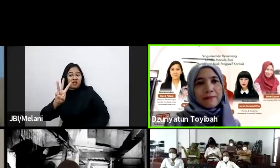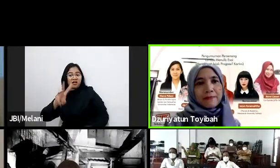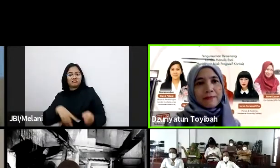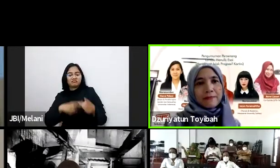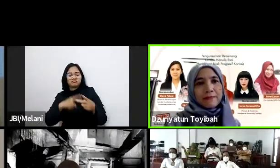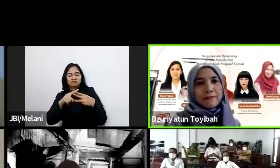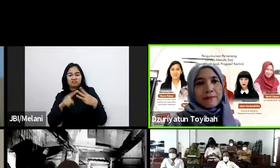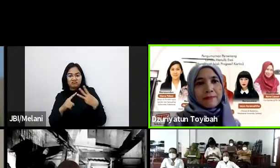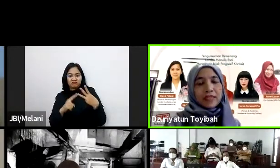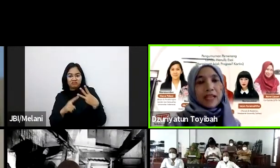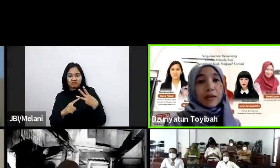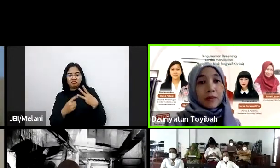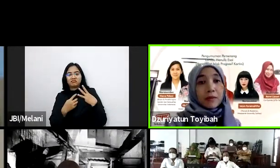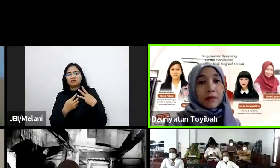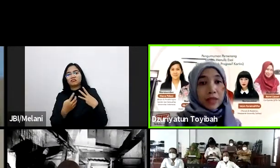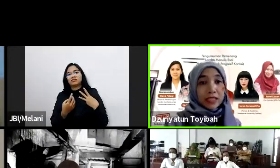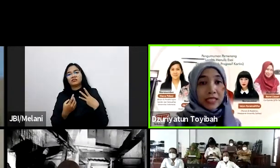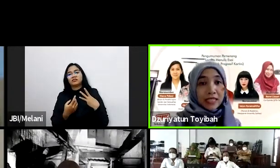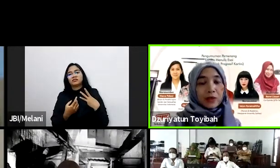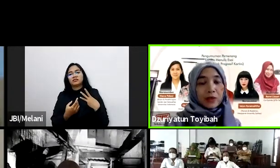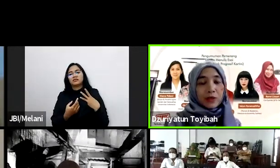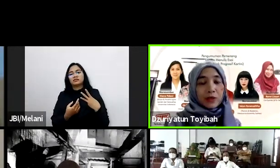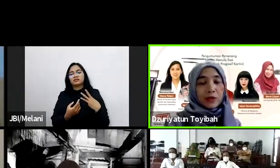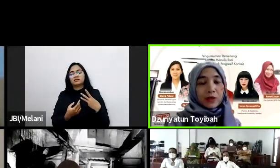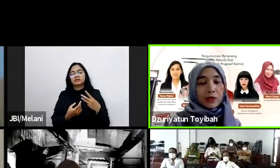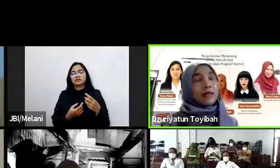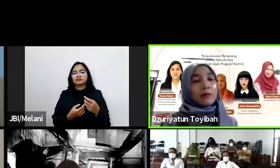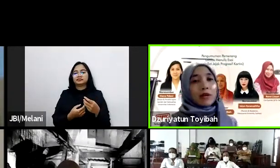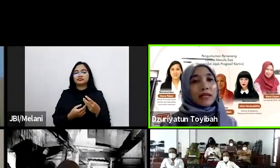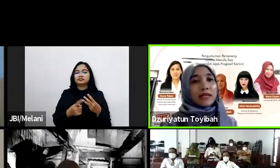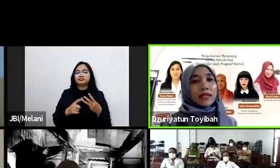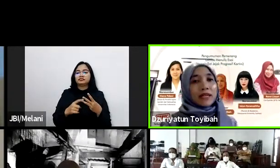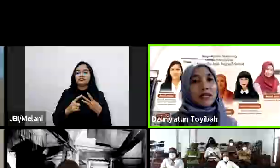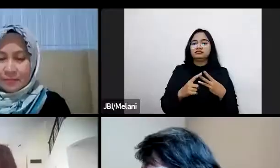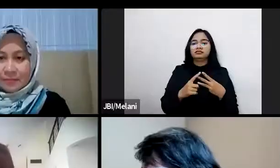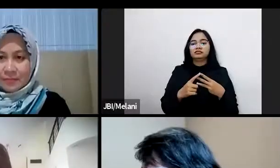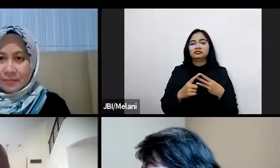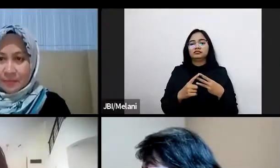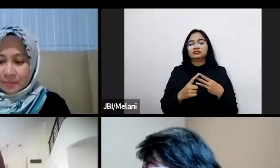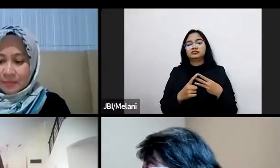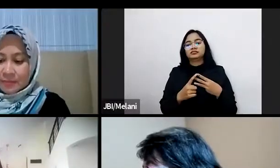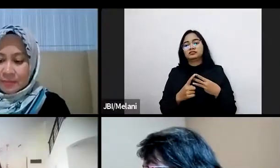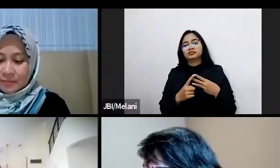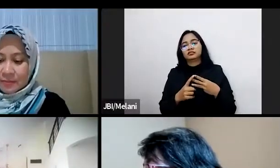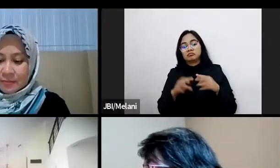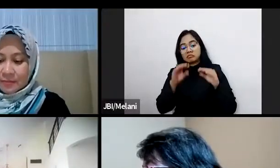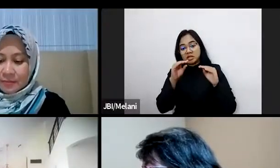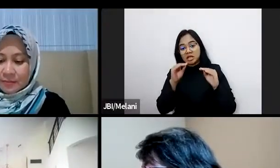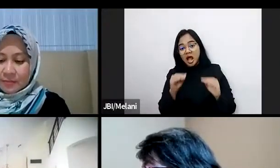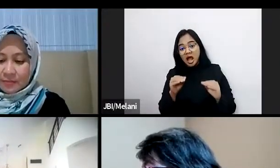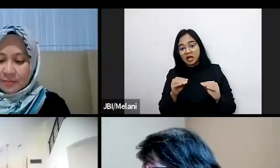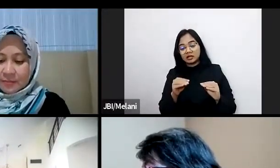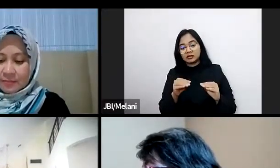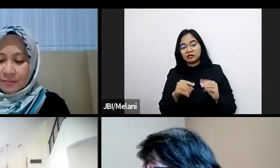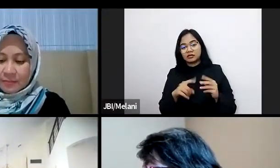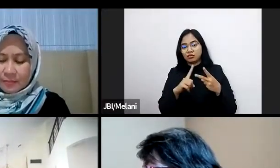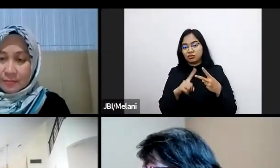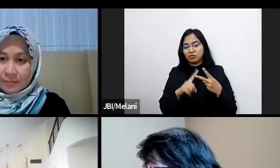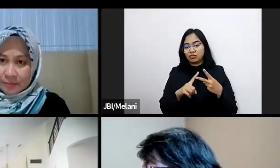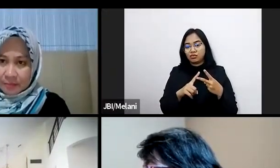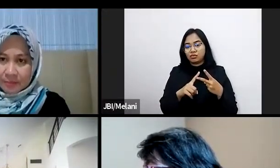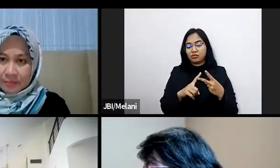namanya tridharma perguruan tinggi itu apa, dari mulai teaching mengajar, terus kemudian riset